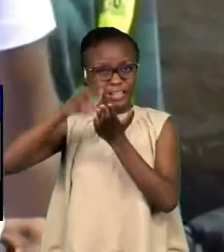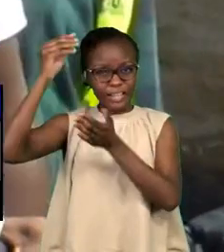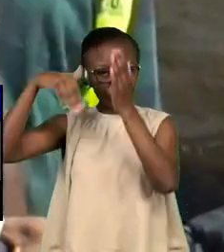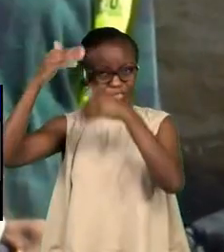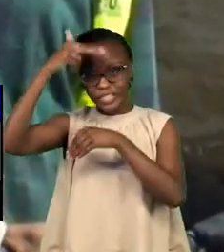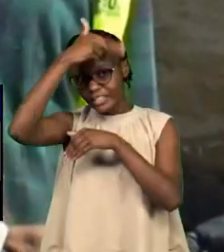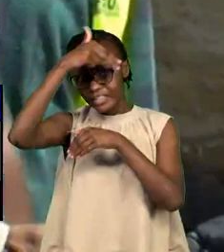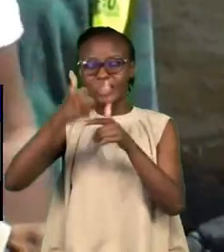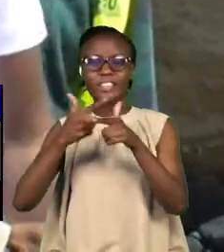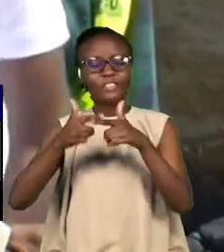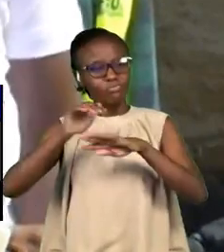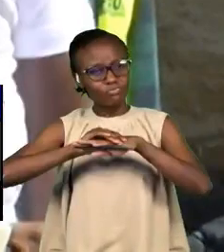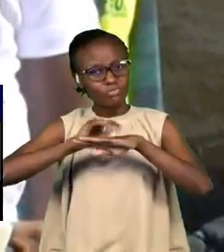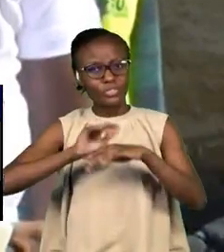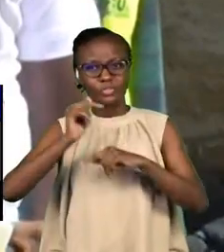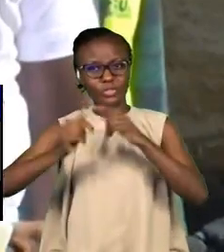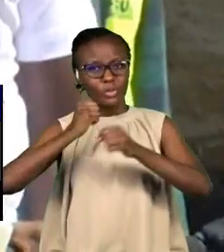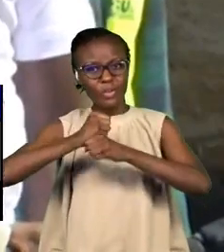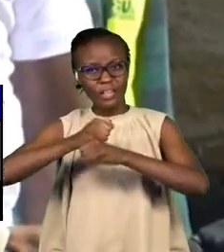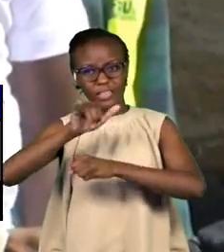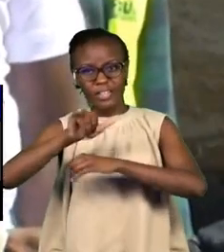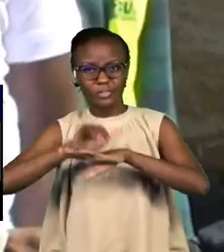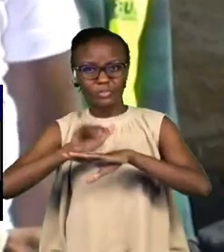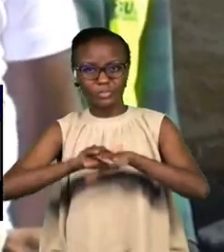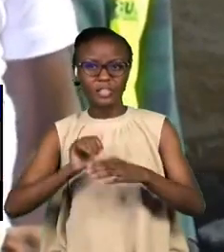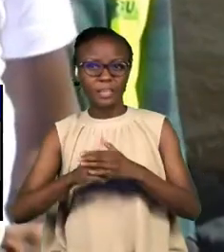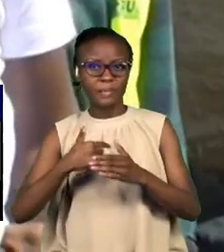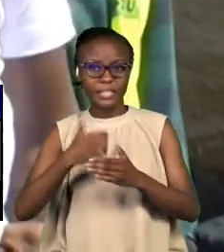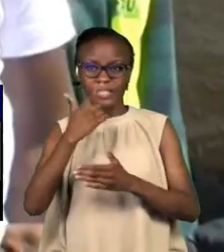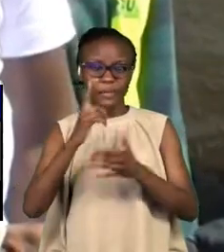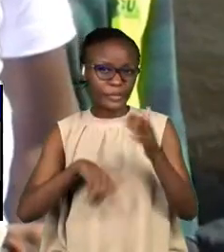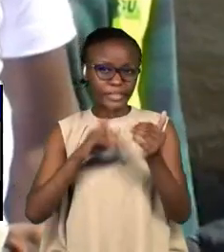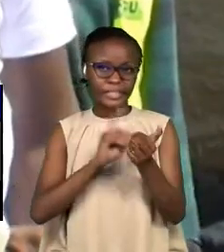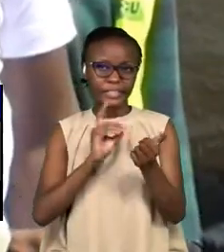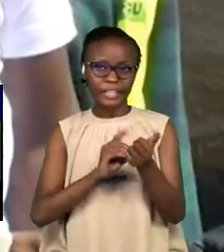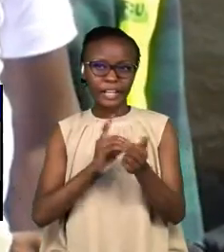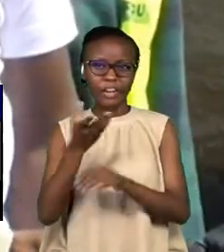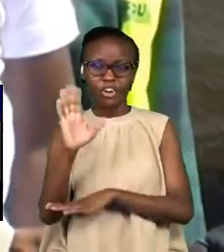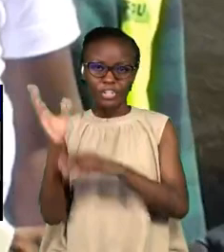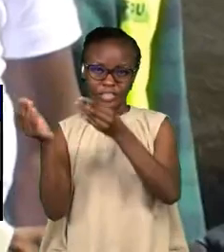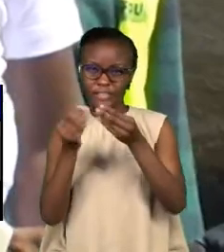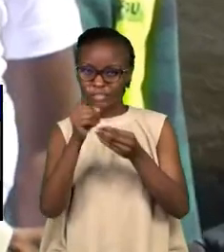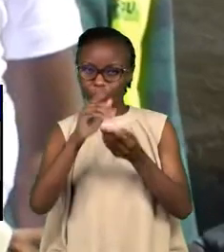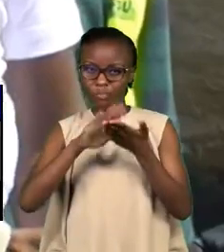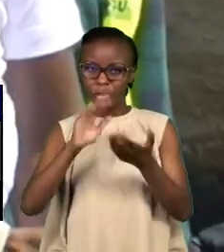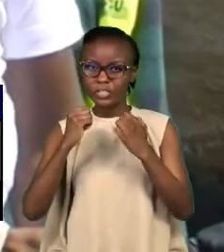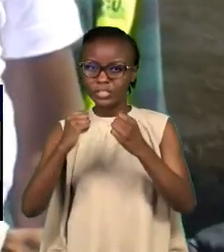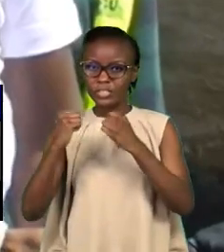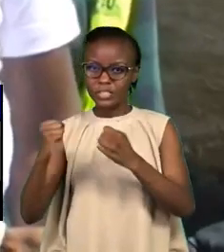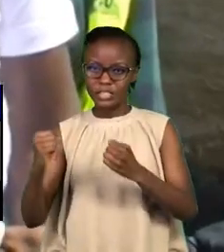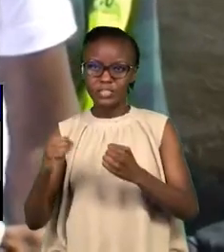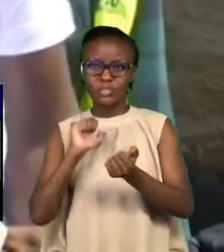kupewa kabisa, daktari uendelee kufanya hiyo kazi. Nikiwa mmoja wao nasema daktari, Mungu aendelee kupea nguvu kabisa kupata wezi